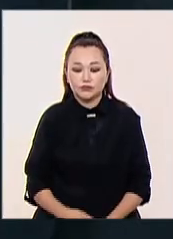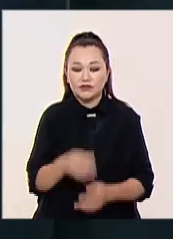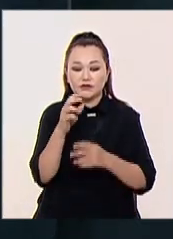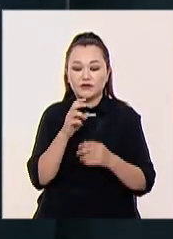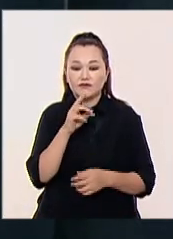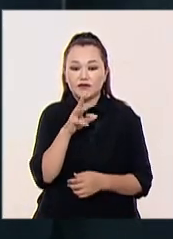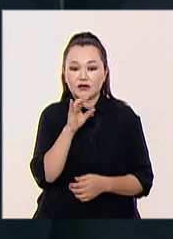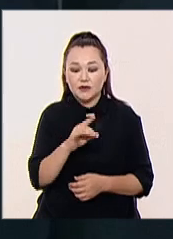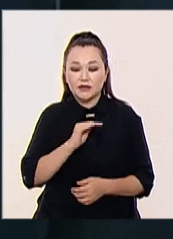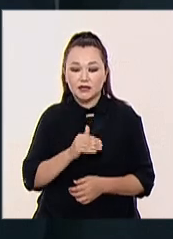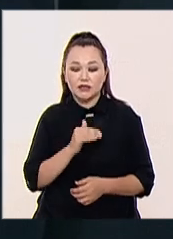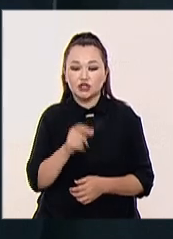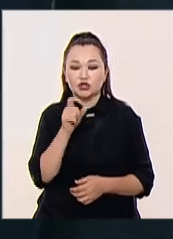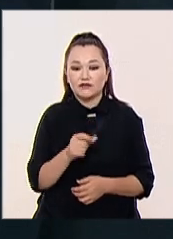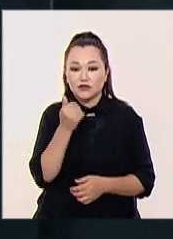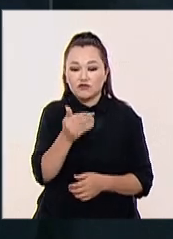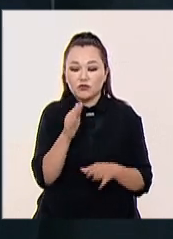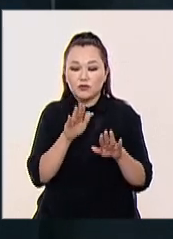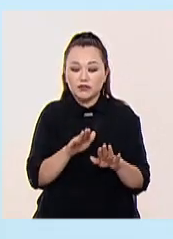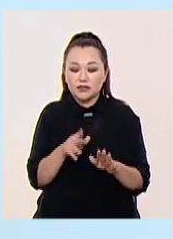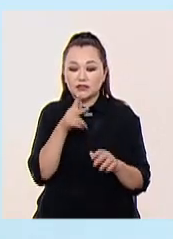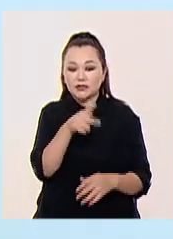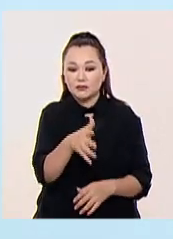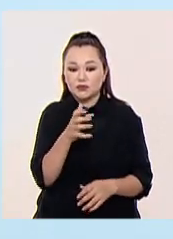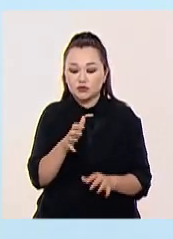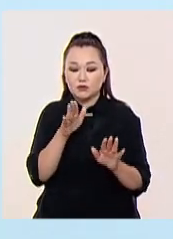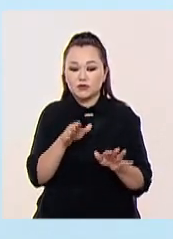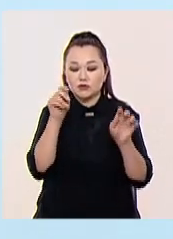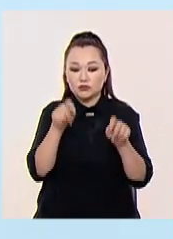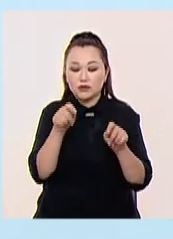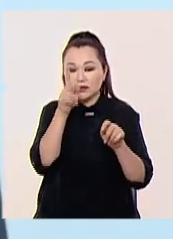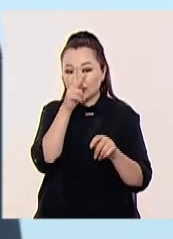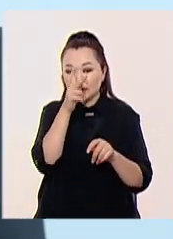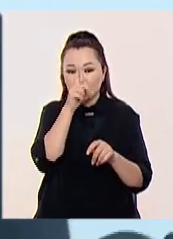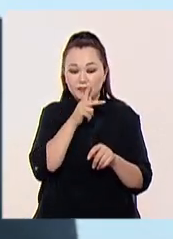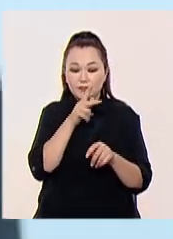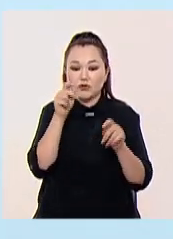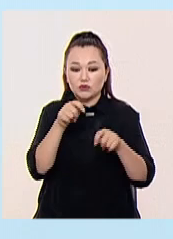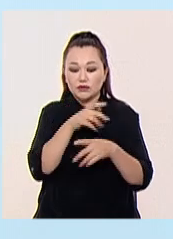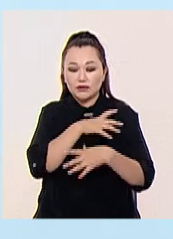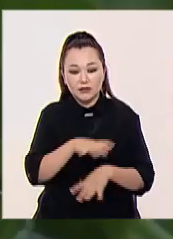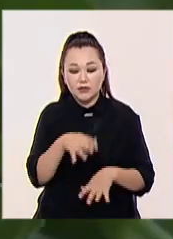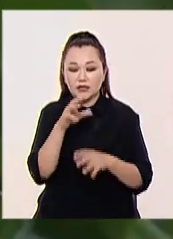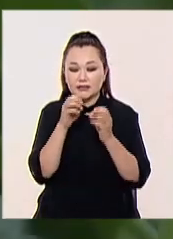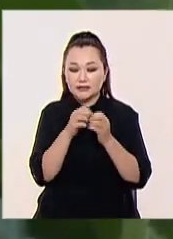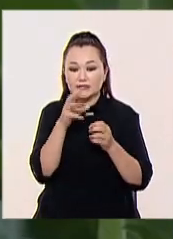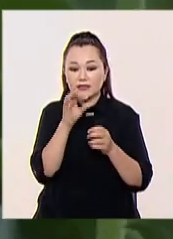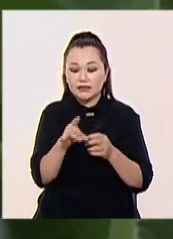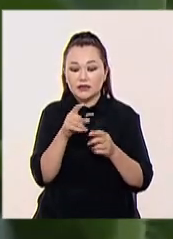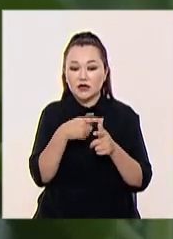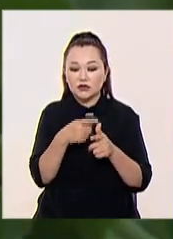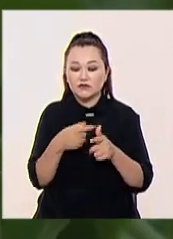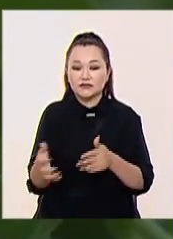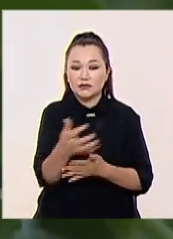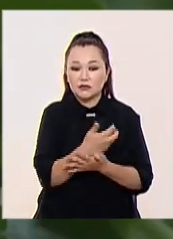Фермер Георгий Прокоп говорит, в его местности 3,5 месяца не было дождей. Тем не менее, он ожидает, что соберет по 10 центнеров картофеля с гектара.